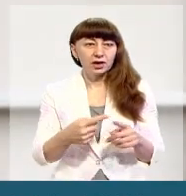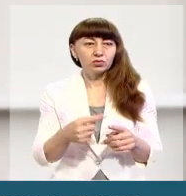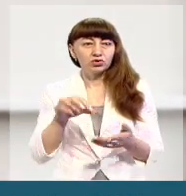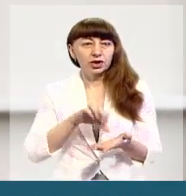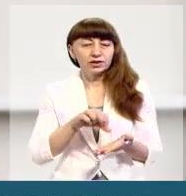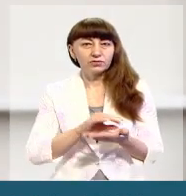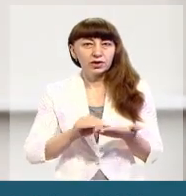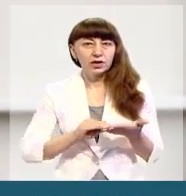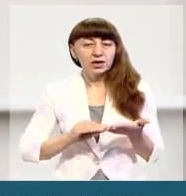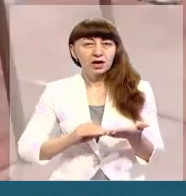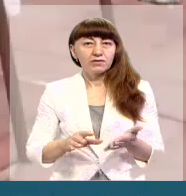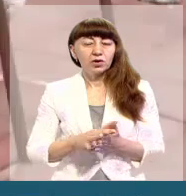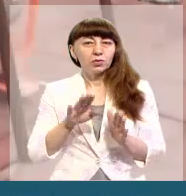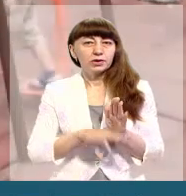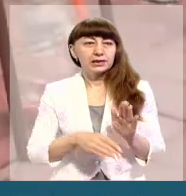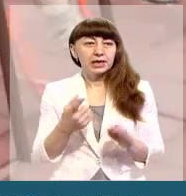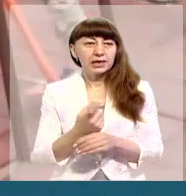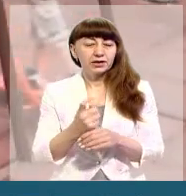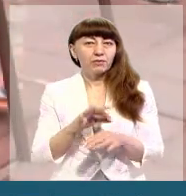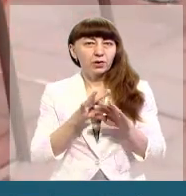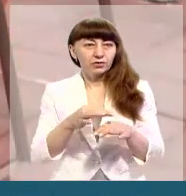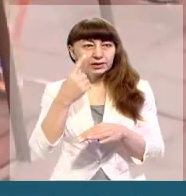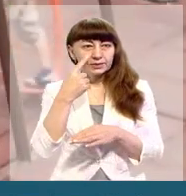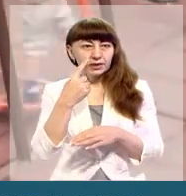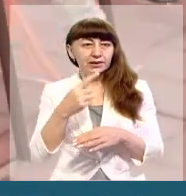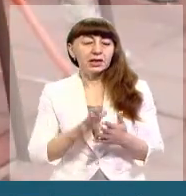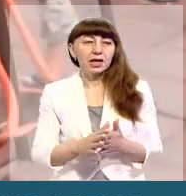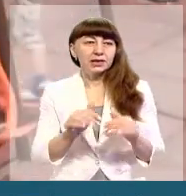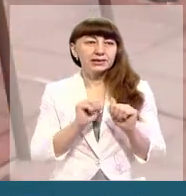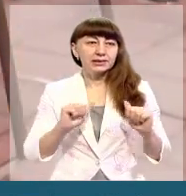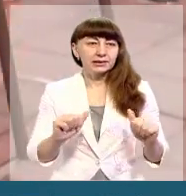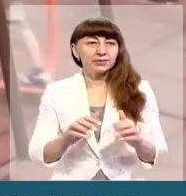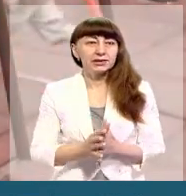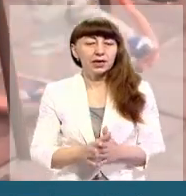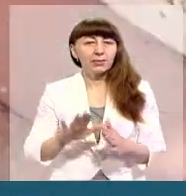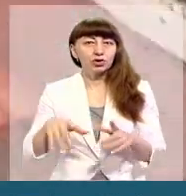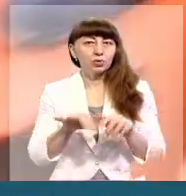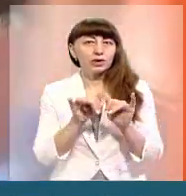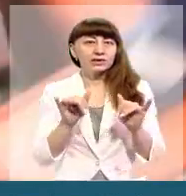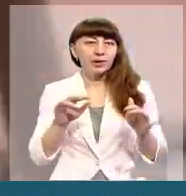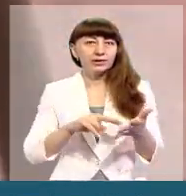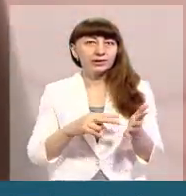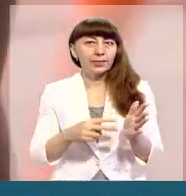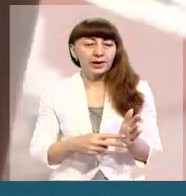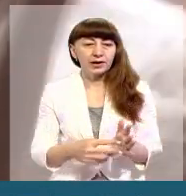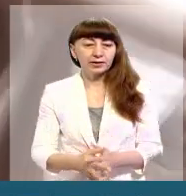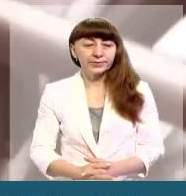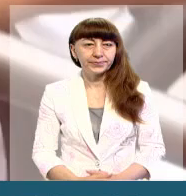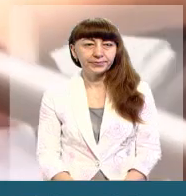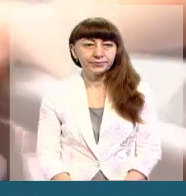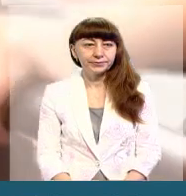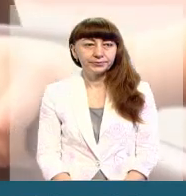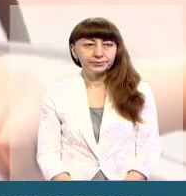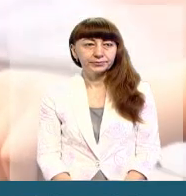кейін сараптамалық бағалау беріледі. Үшінші авторлардың жобалары пысықталып, одан әрі сол ұсыныстар қаралады. Кейін дауыс беру кезеңі бұдан